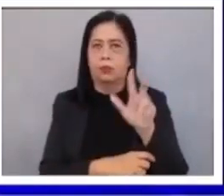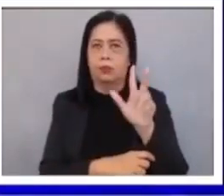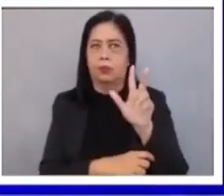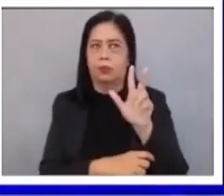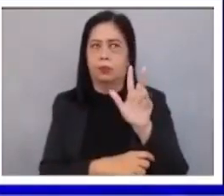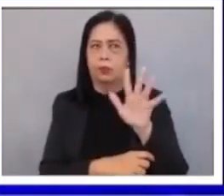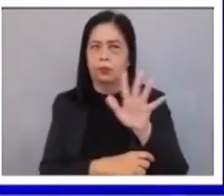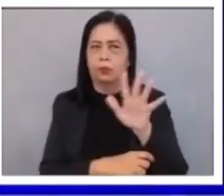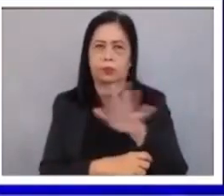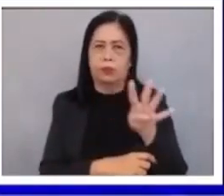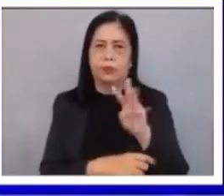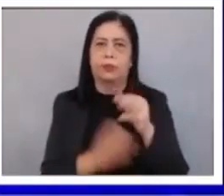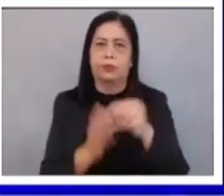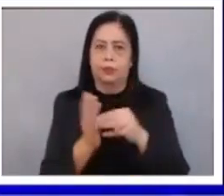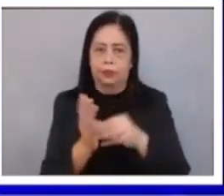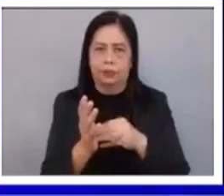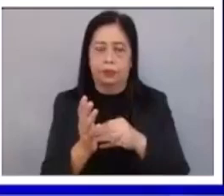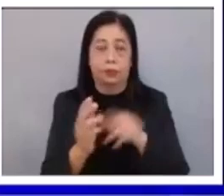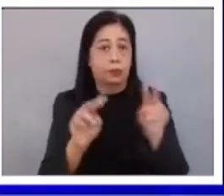din ito ng